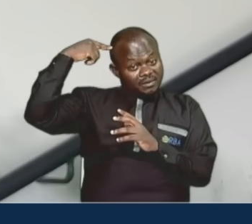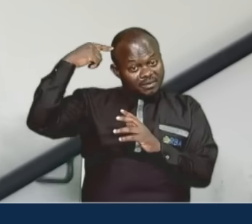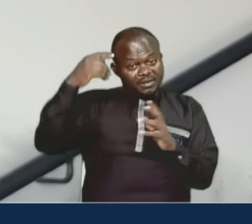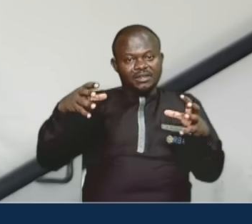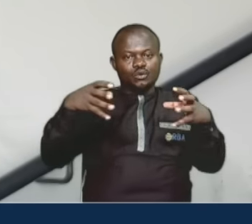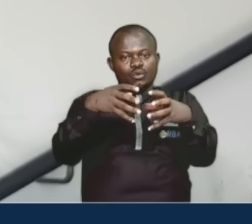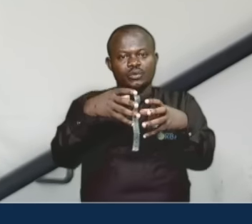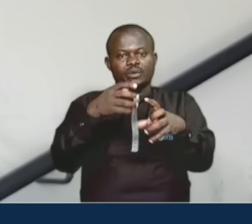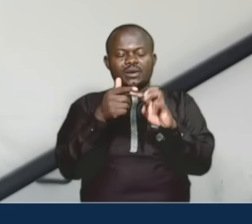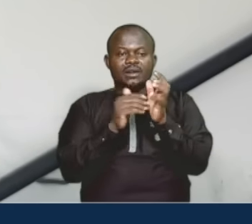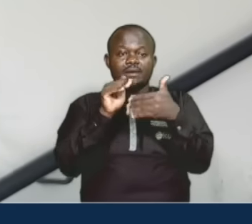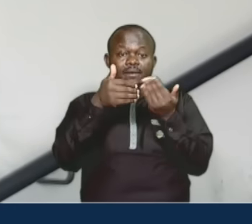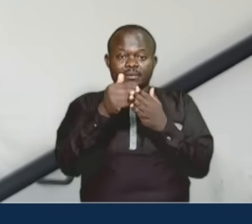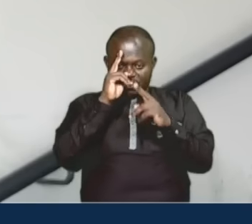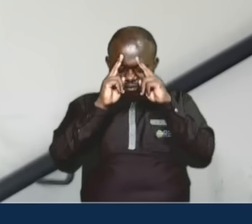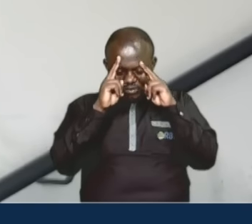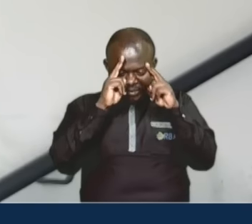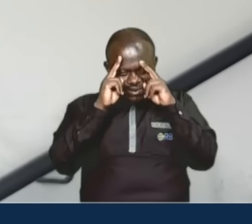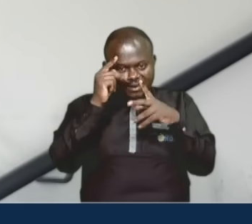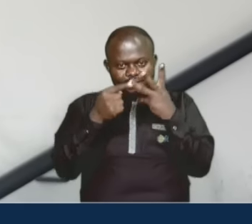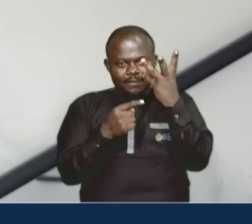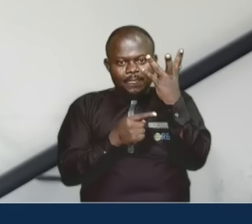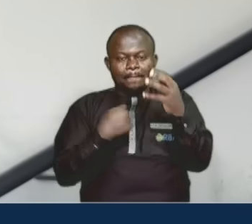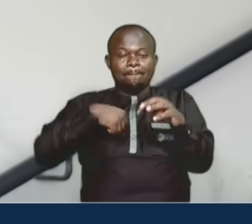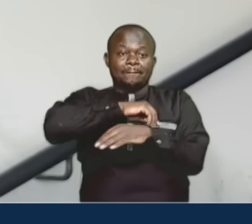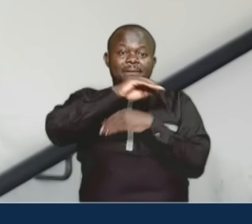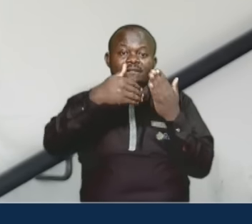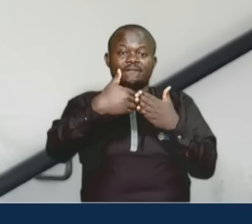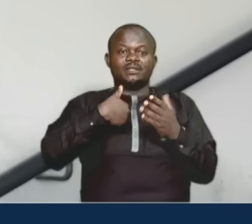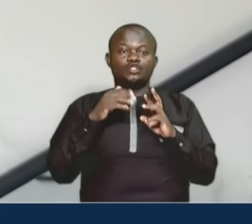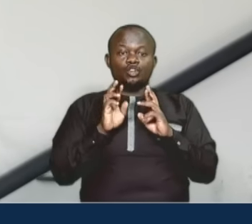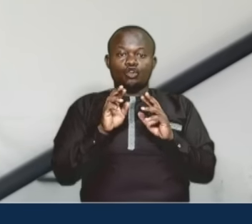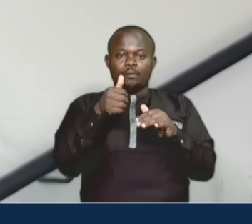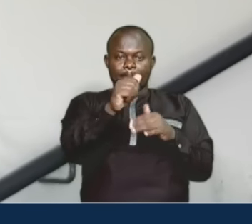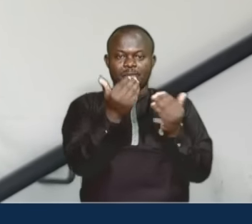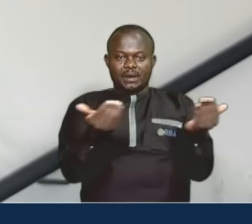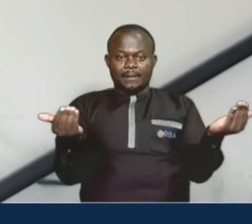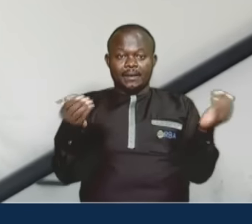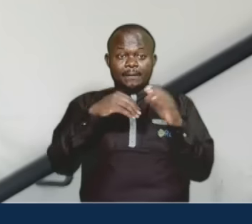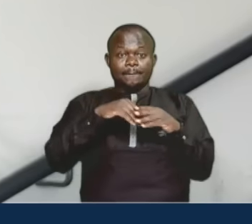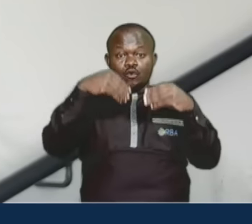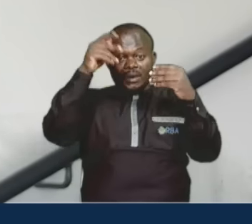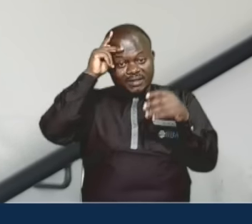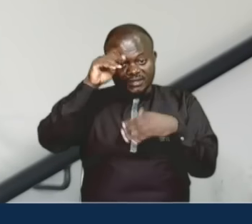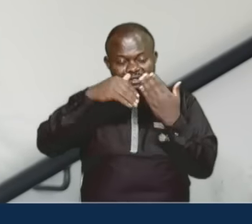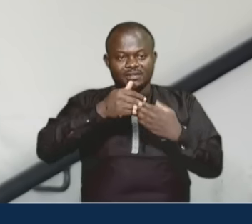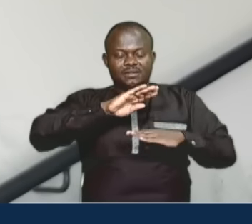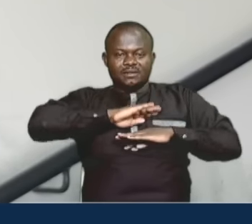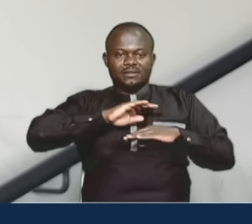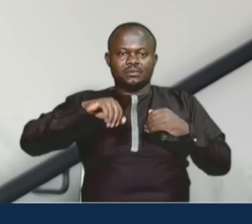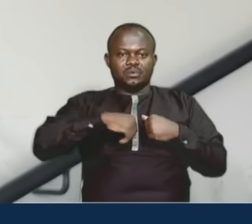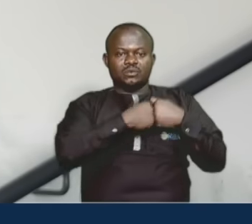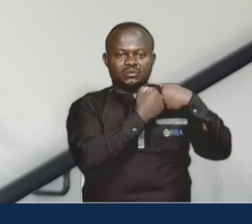ihuriweho ndetse no kubahana. Rero dufite icyizere aba bana mu kubaha ubumenyi buhagije bwo